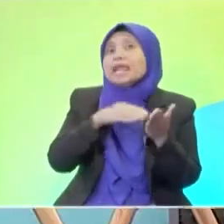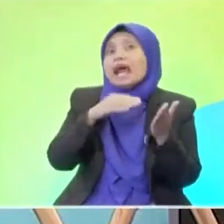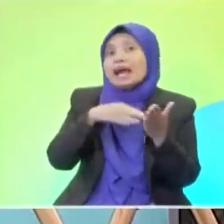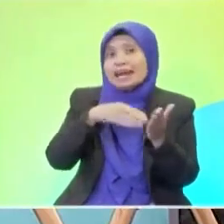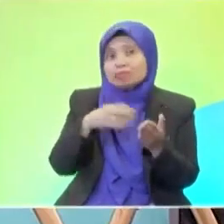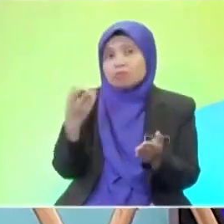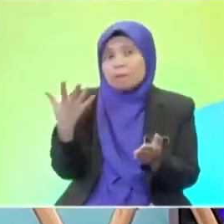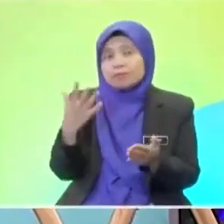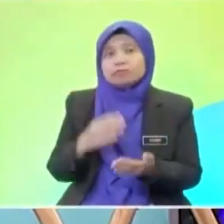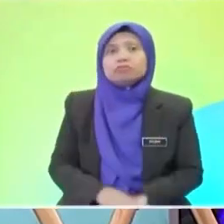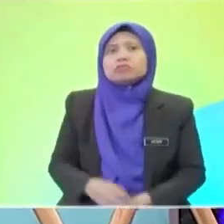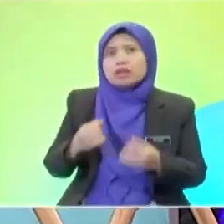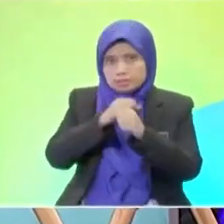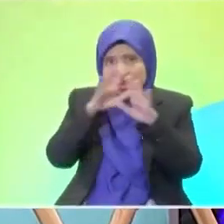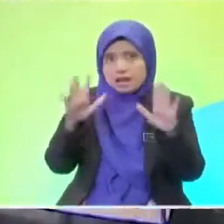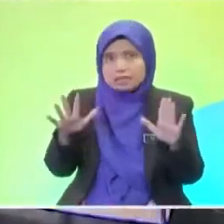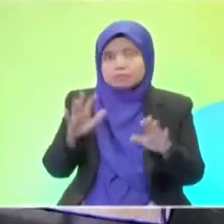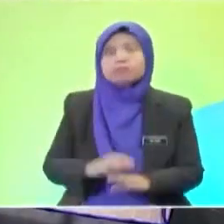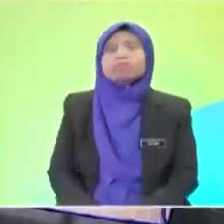jelas Tony